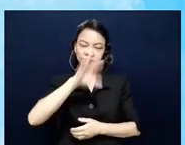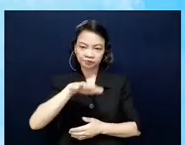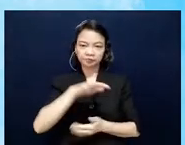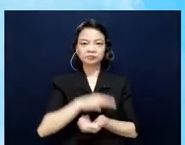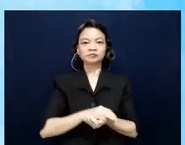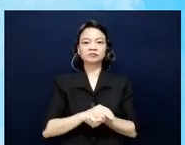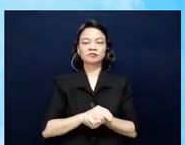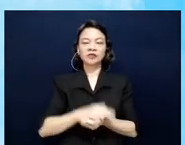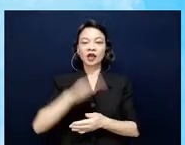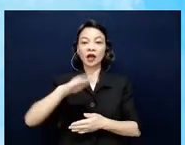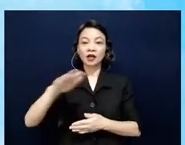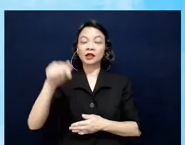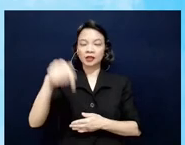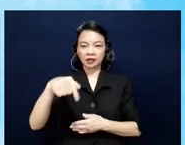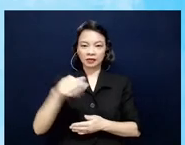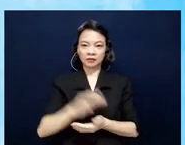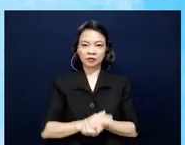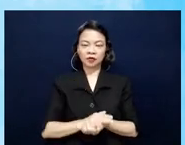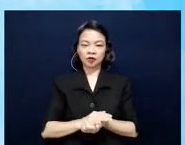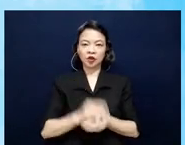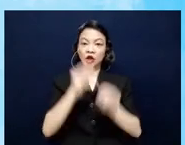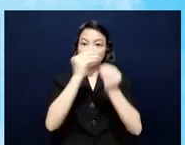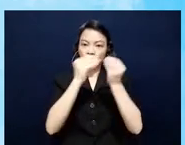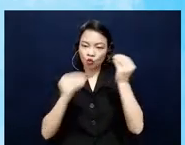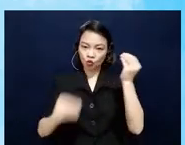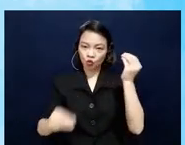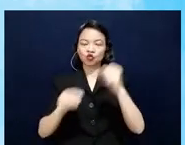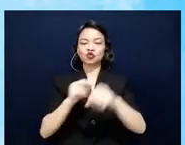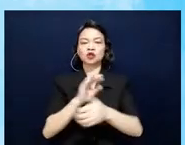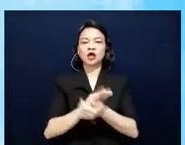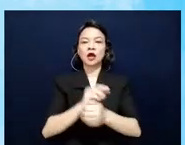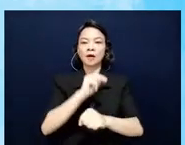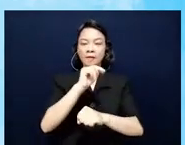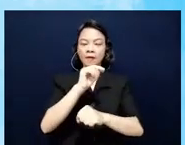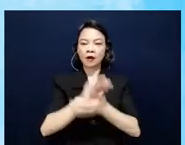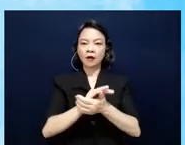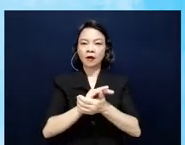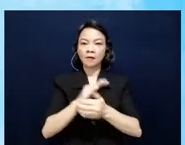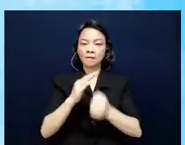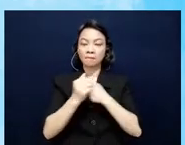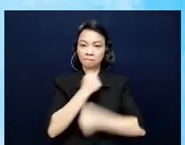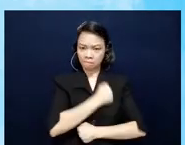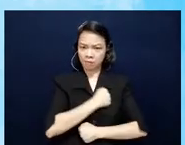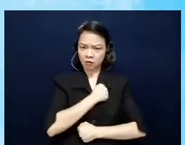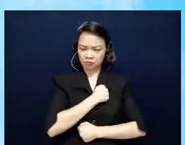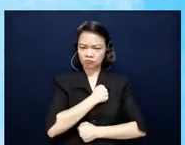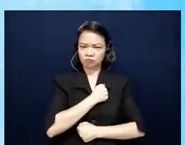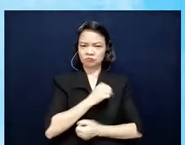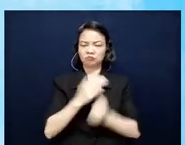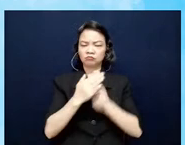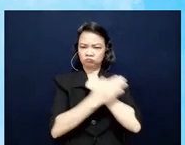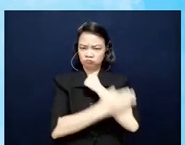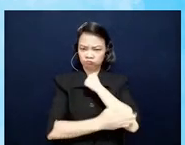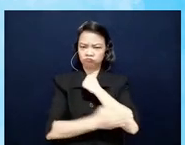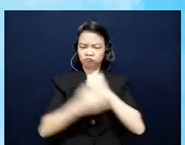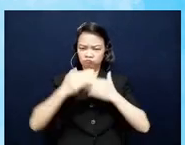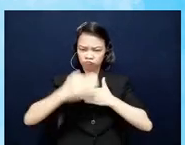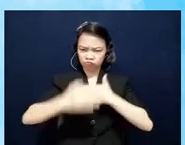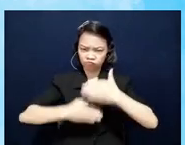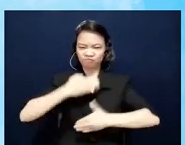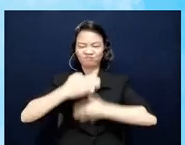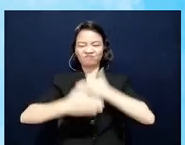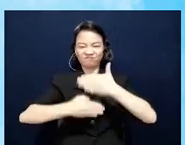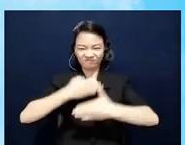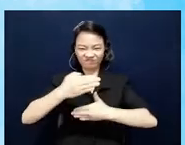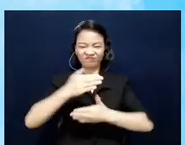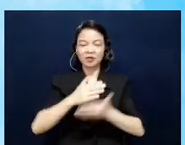inilah nanti yang menjadi penerus bangsa, menjadikan bangsa ini lebih prosper, tentunya perlu terus digiatkan. Baik, terima kasih Pak